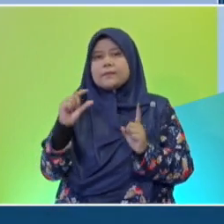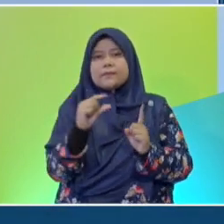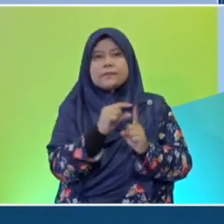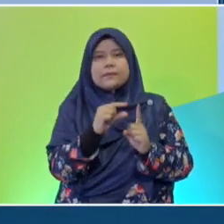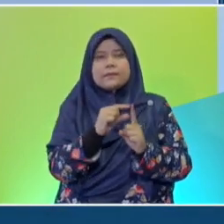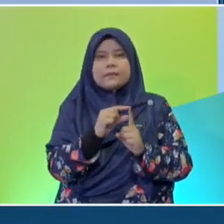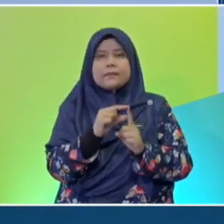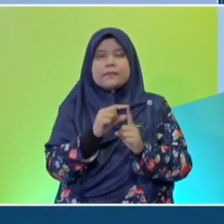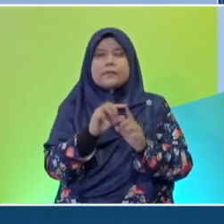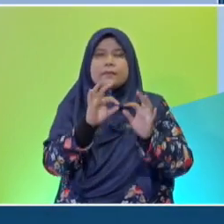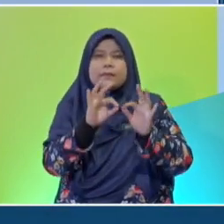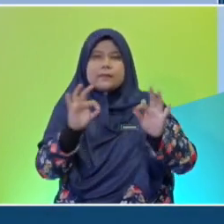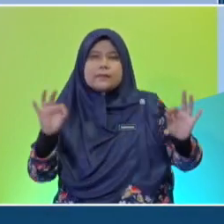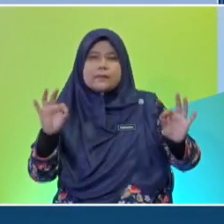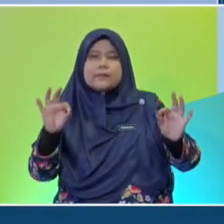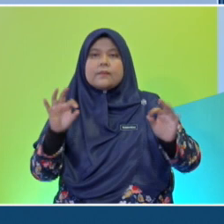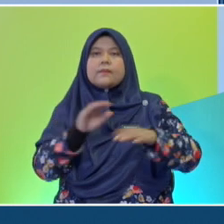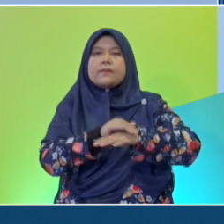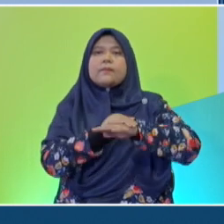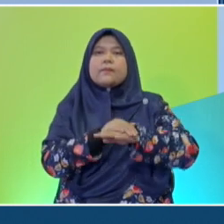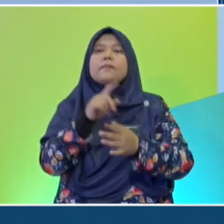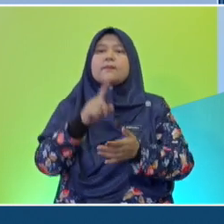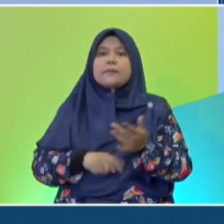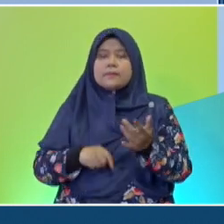dalam bahasa Inggris proposal